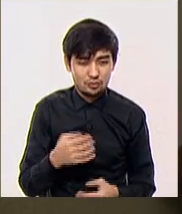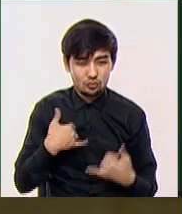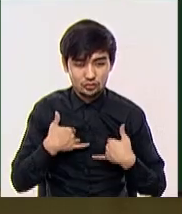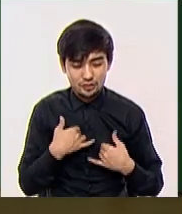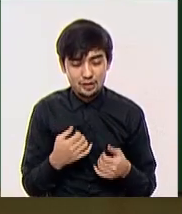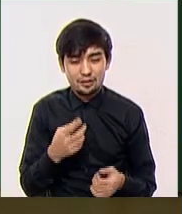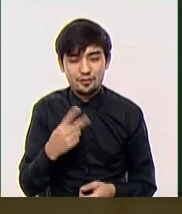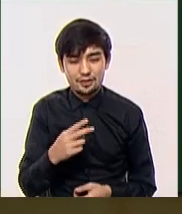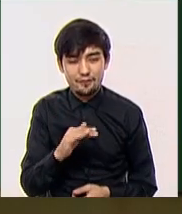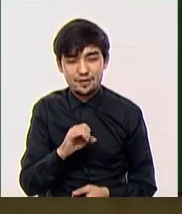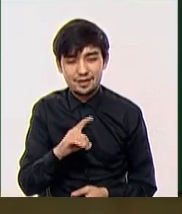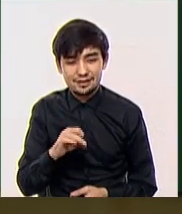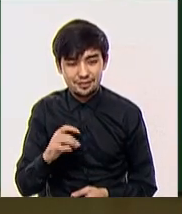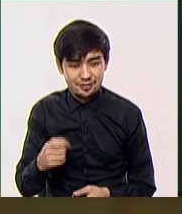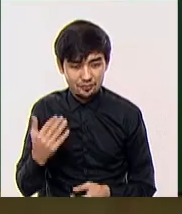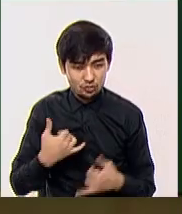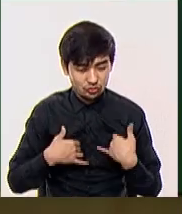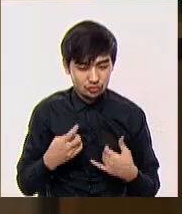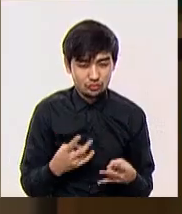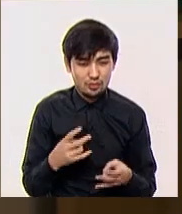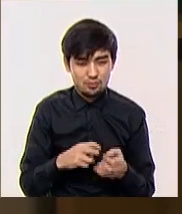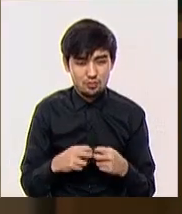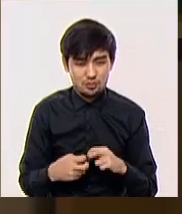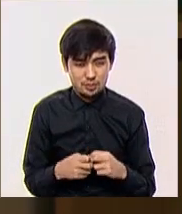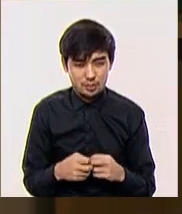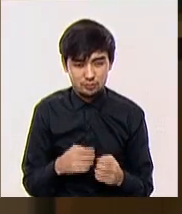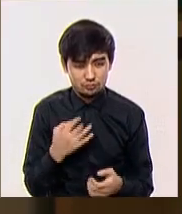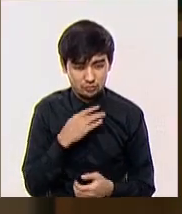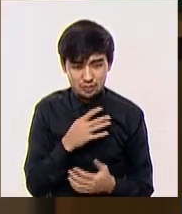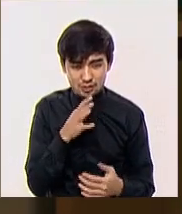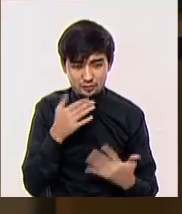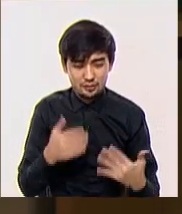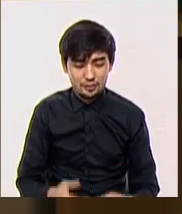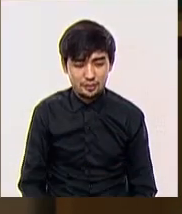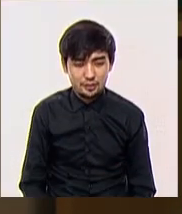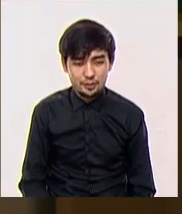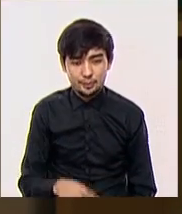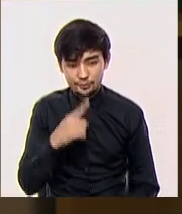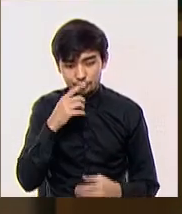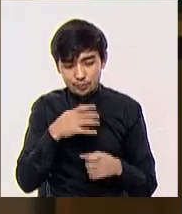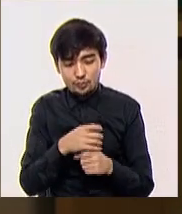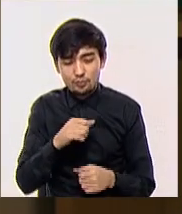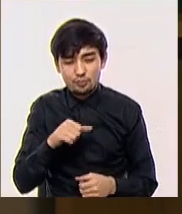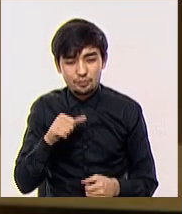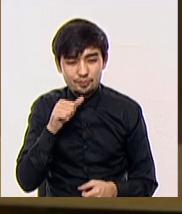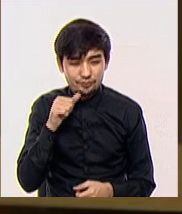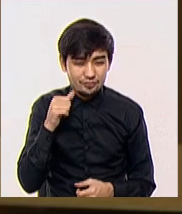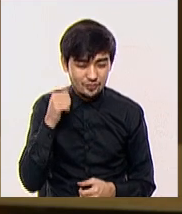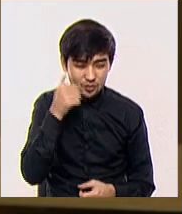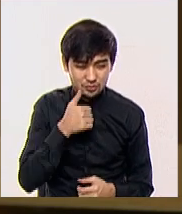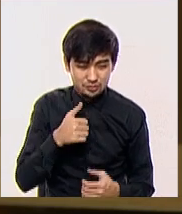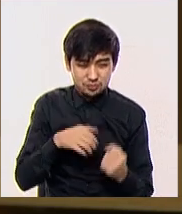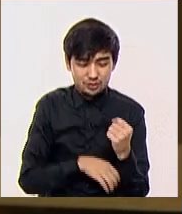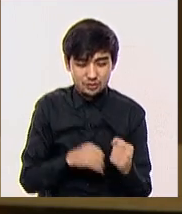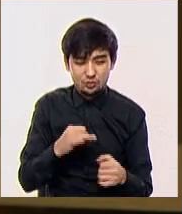20 физиков. Проблема дефицита стоит уже несколько лет. Последние годы выпуски на математических факультетах в университете очень